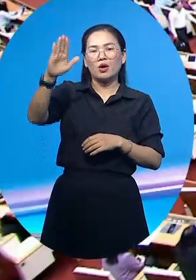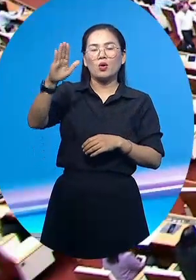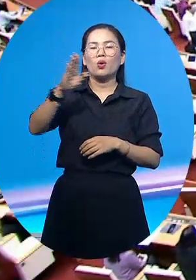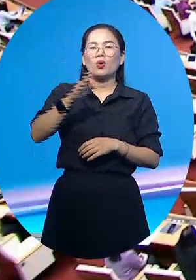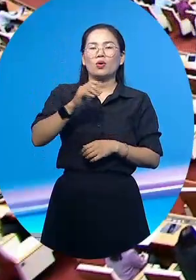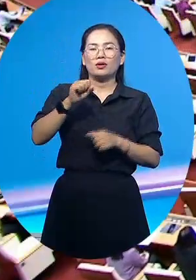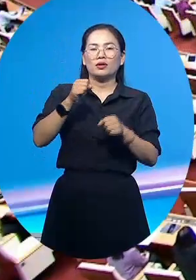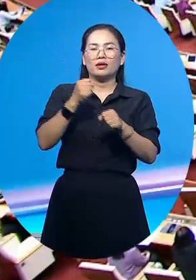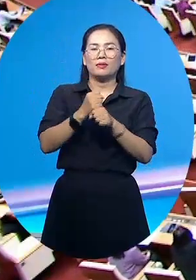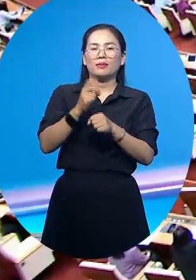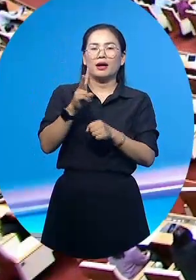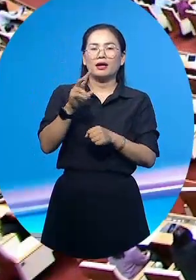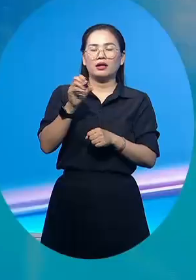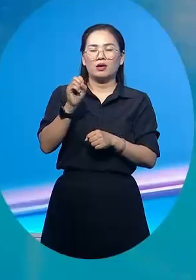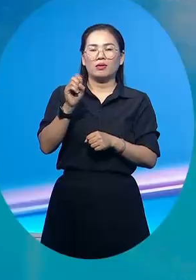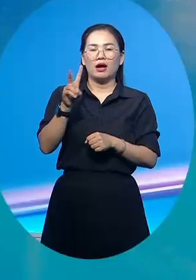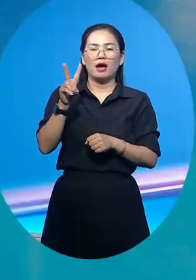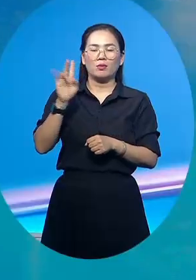2024